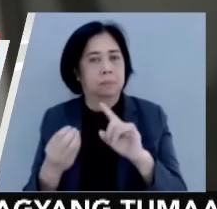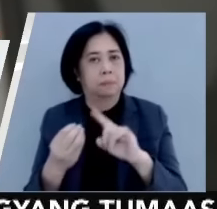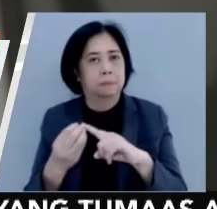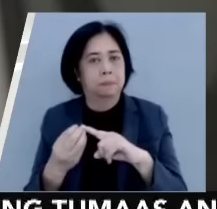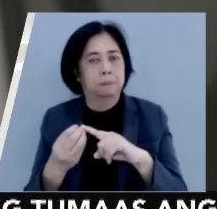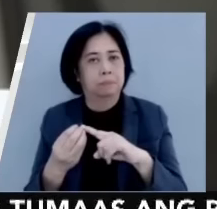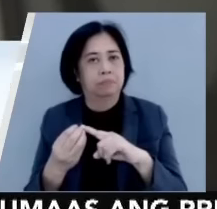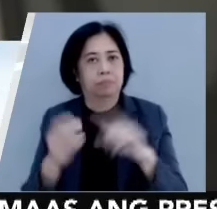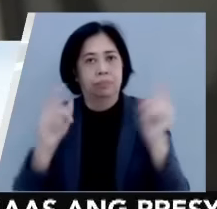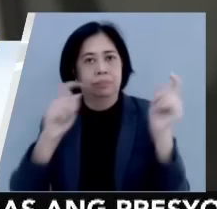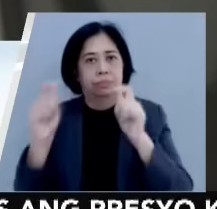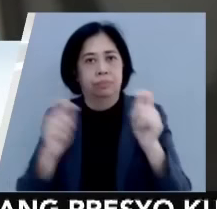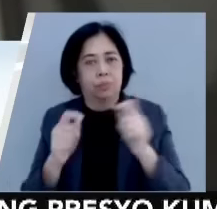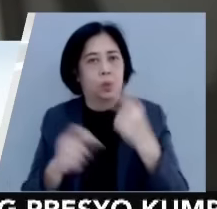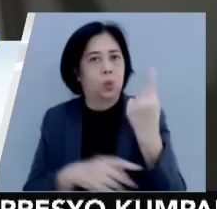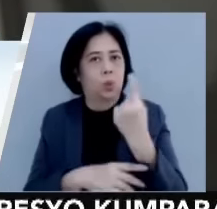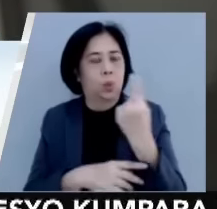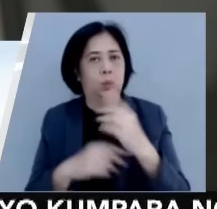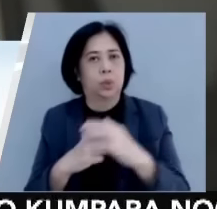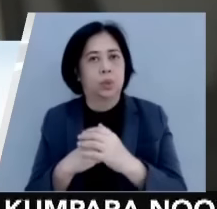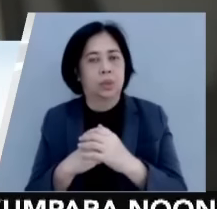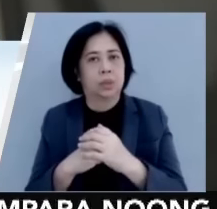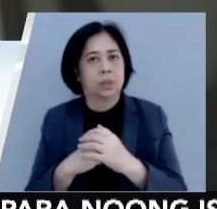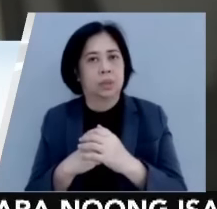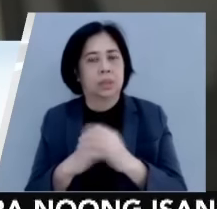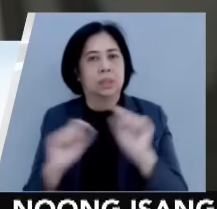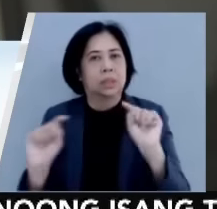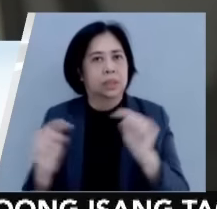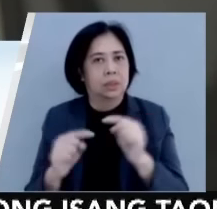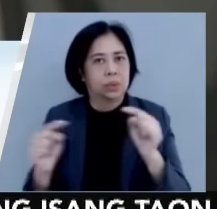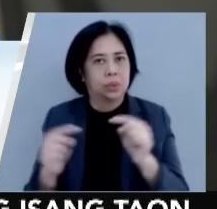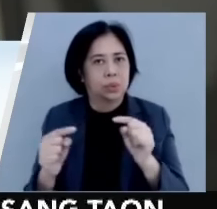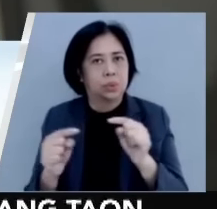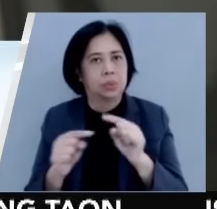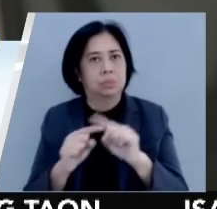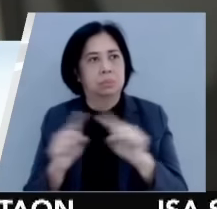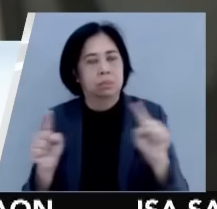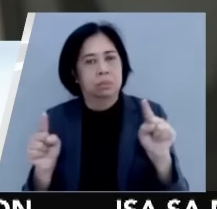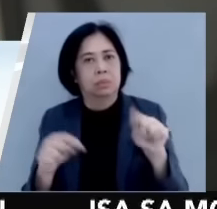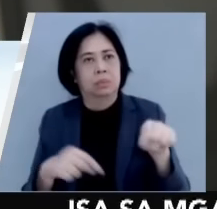typhoon. Only injured. But yung mga